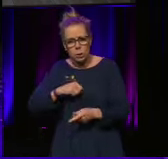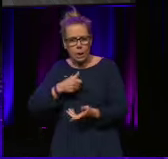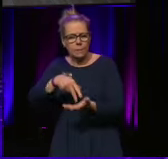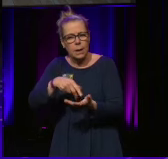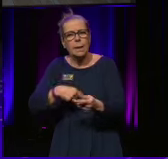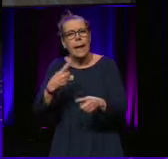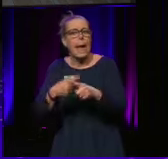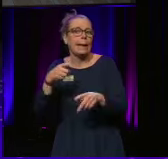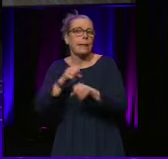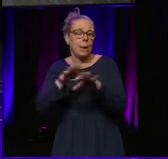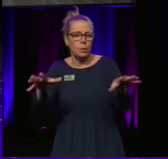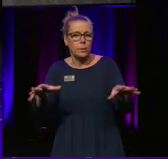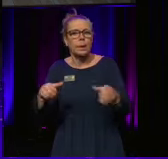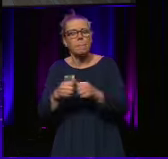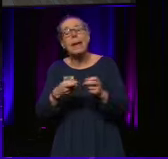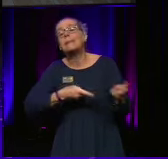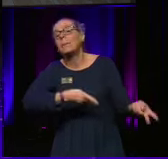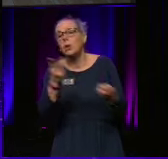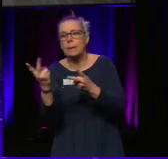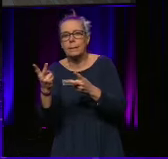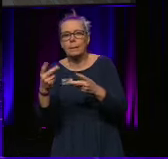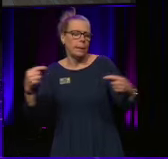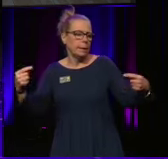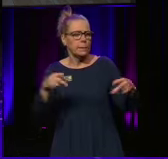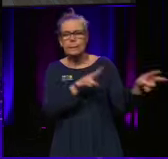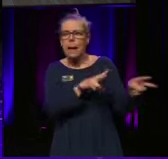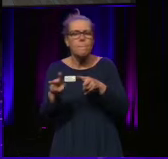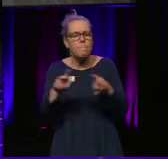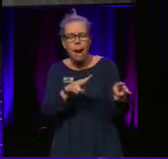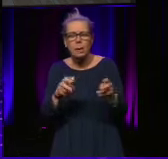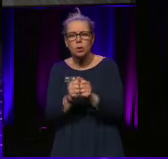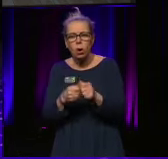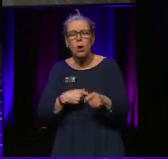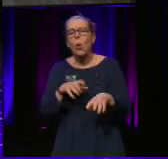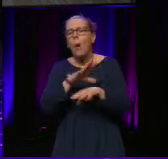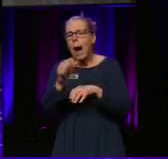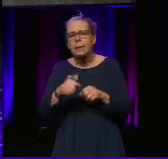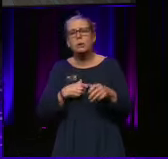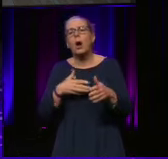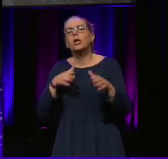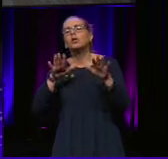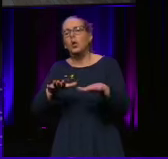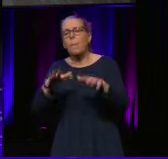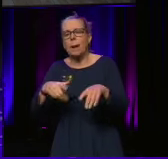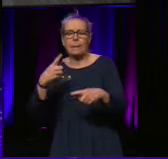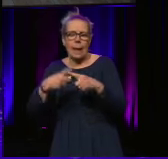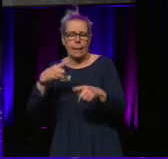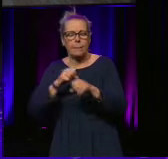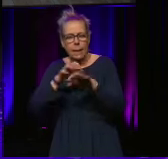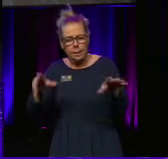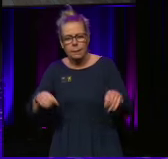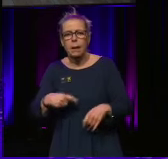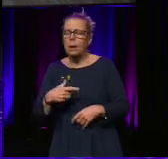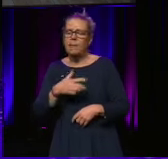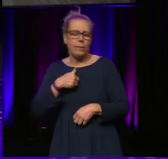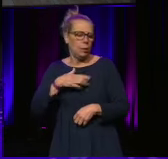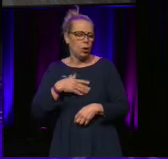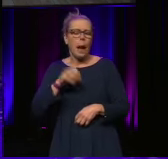majoritet, med demokrati. Och allting som har stoppat den enkla majoriteten har sett som odemokratiskt. Det är den historiska